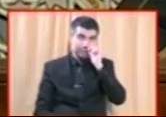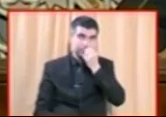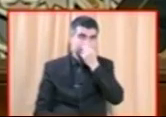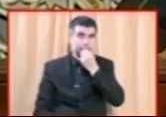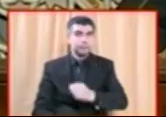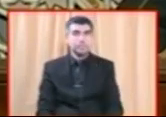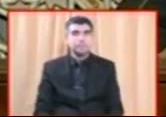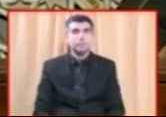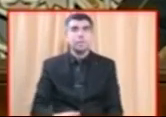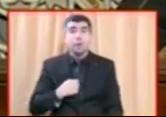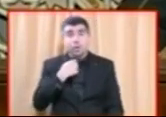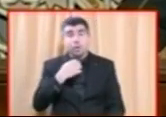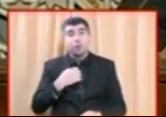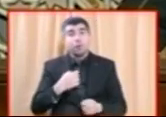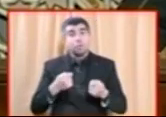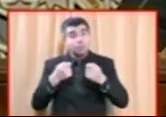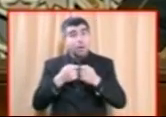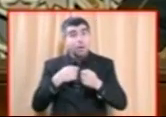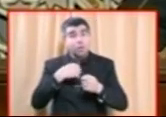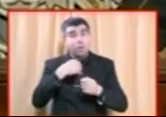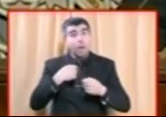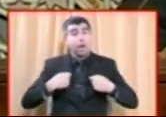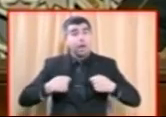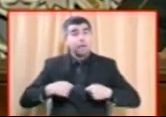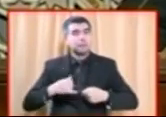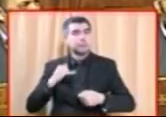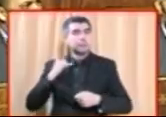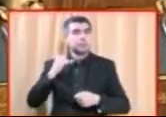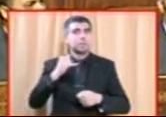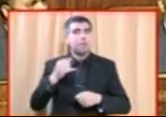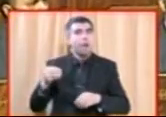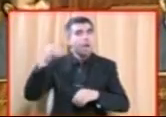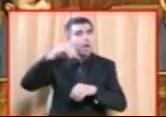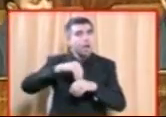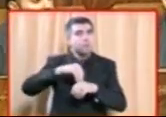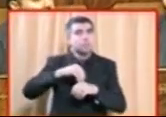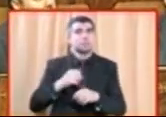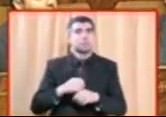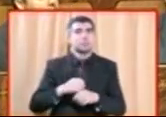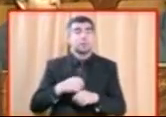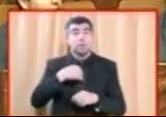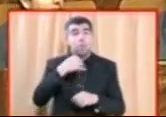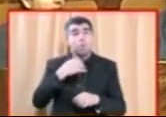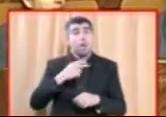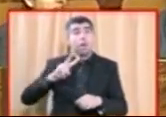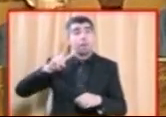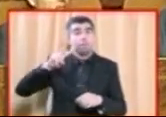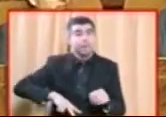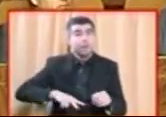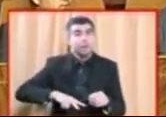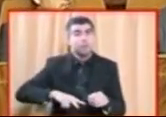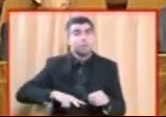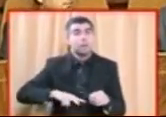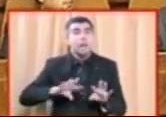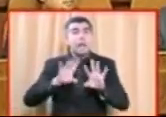سيد الرئيس هذا الموضوع اثرنا غير ما مره كان محل مهمه استطلاعيه اللي باقي ما جاش